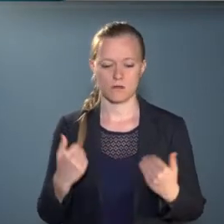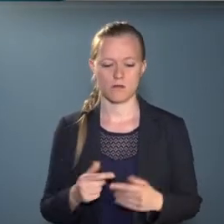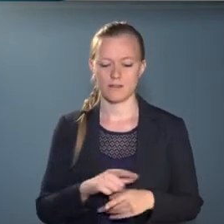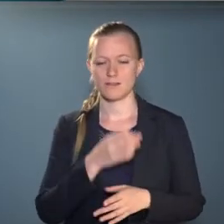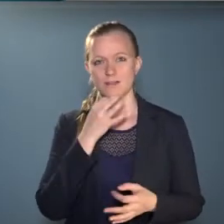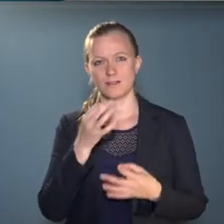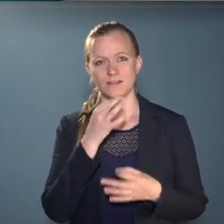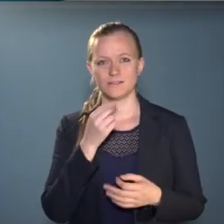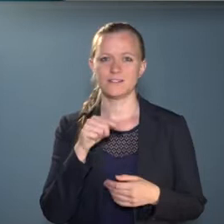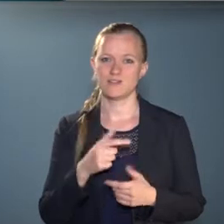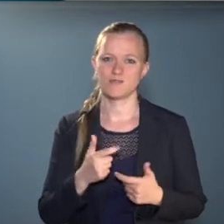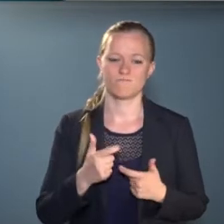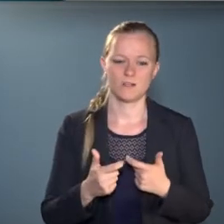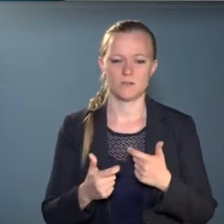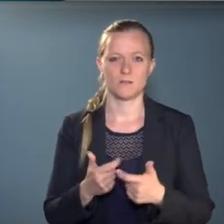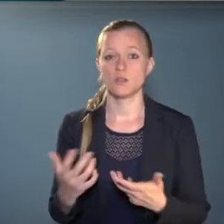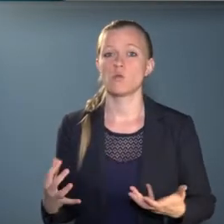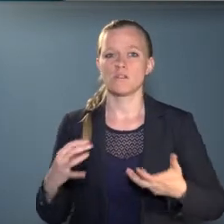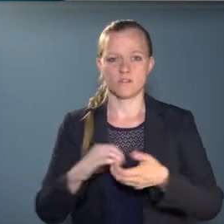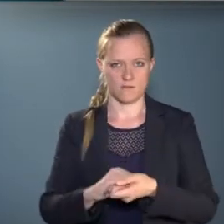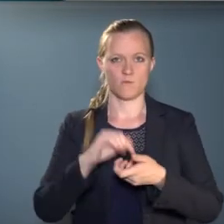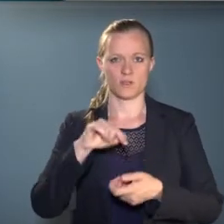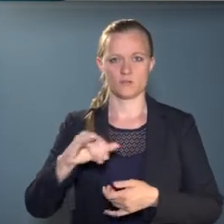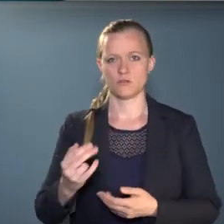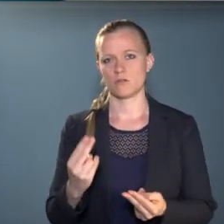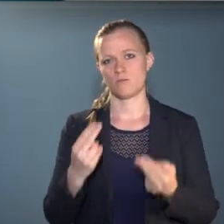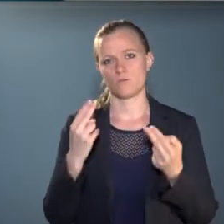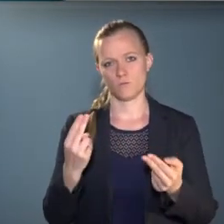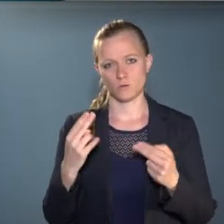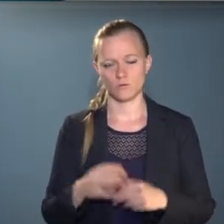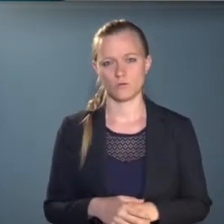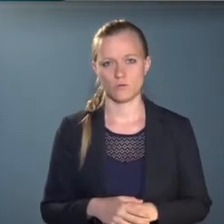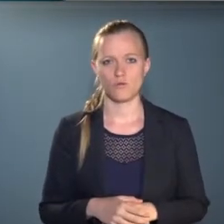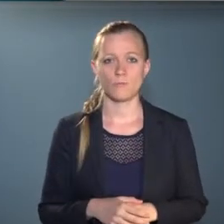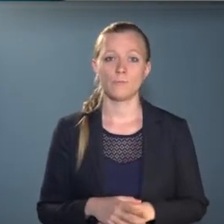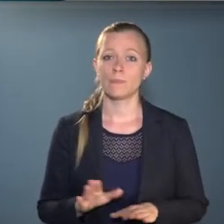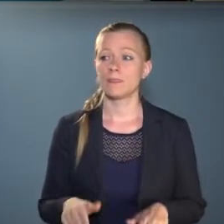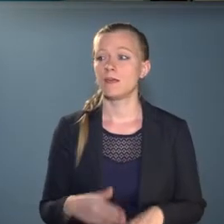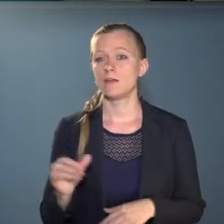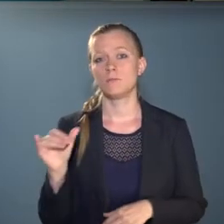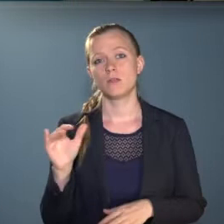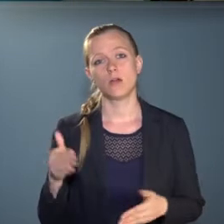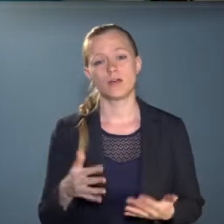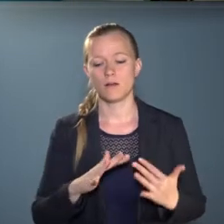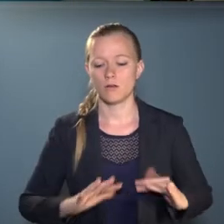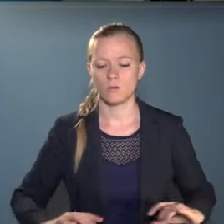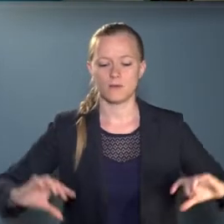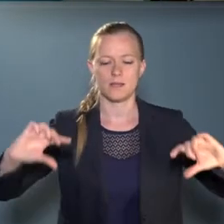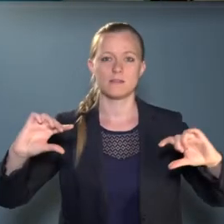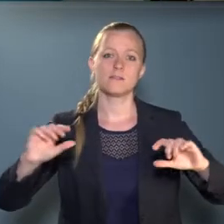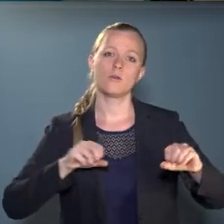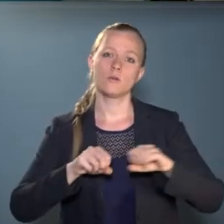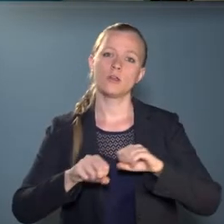a kérdésekben lépni. Itt is az összefogás fontosságát kell kiemelni, akár a budapesti vagy agglomerációs